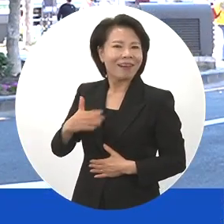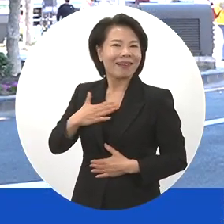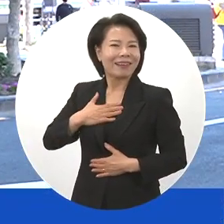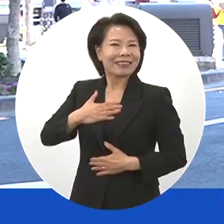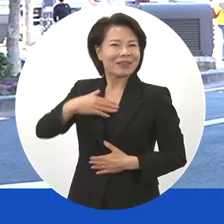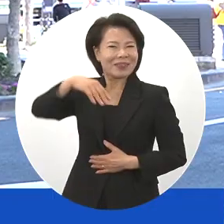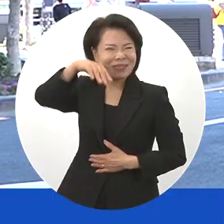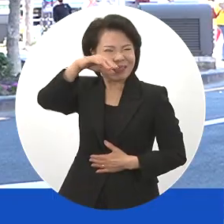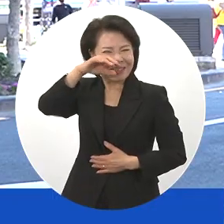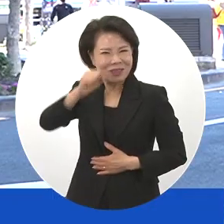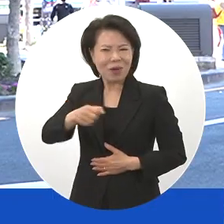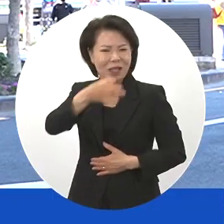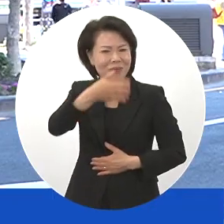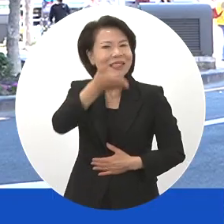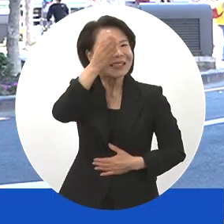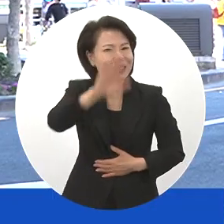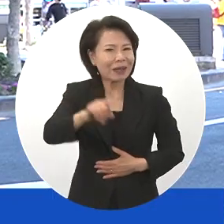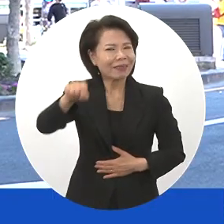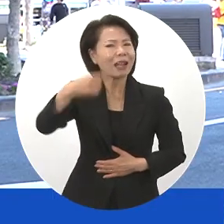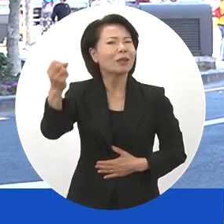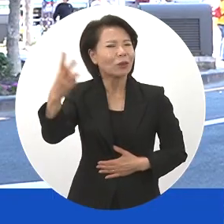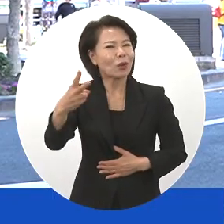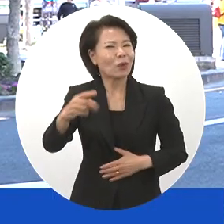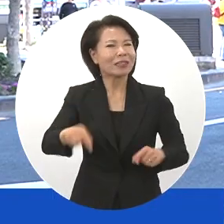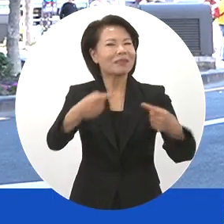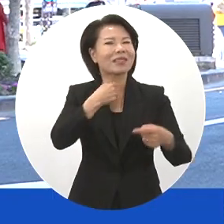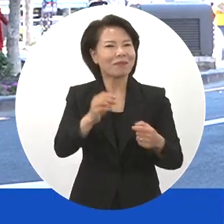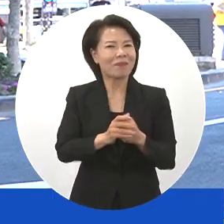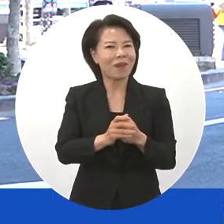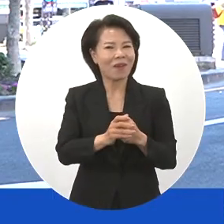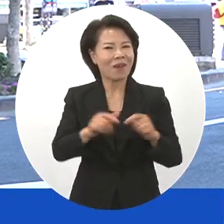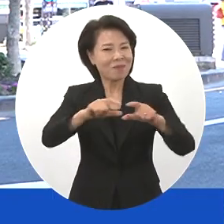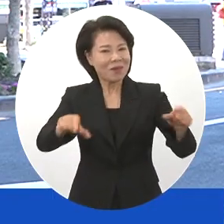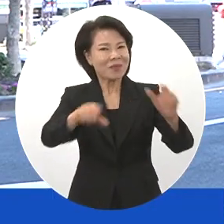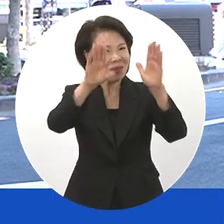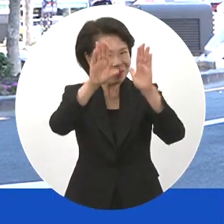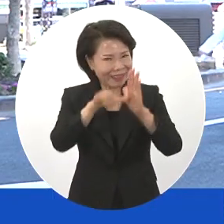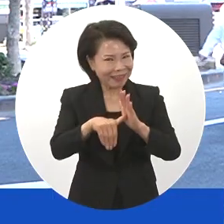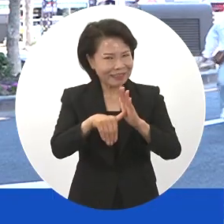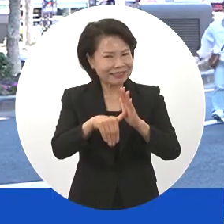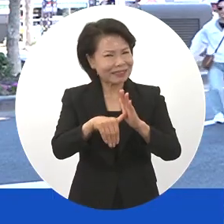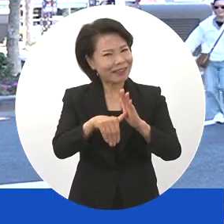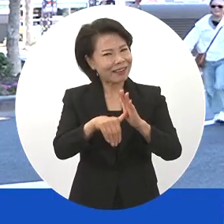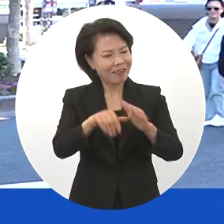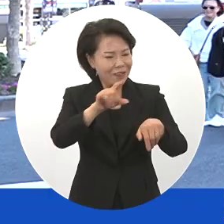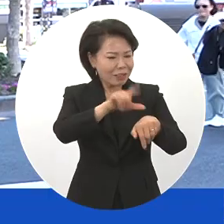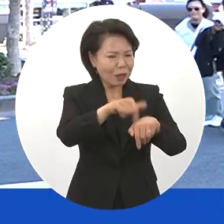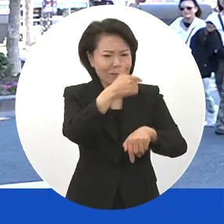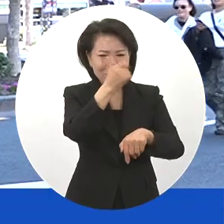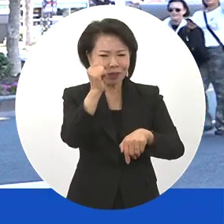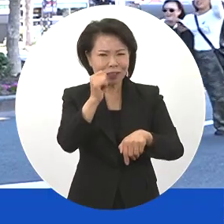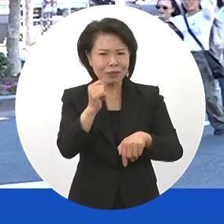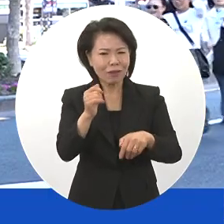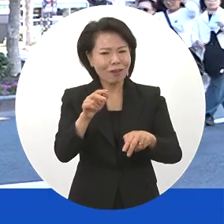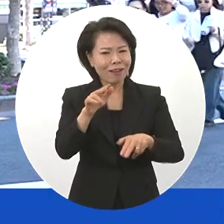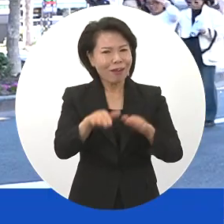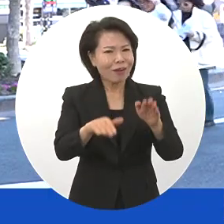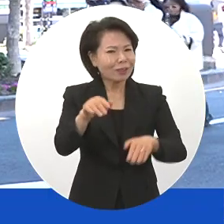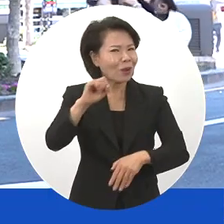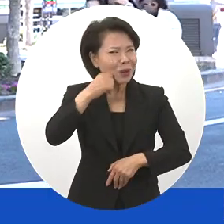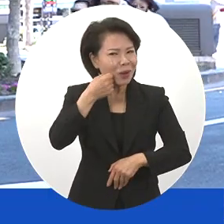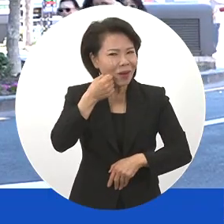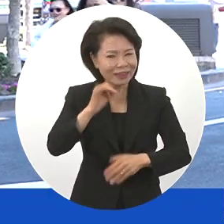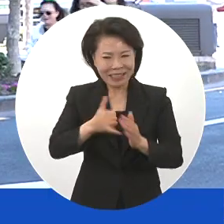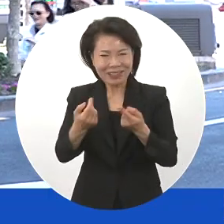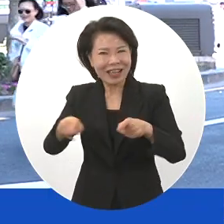걸으니까 기분이 좋았고 힘들긴 하지만 다음에도 또 걷고 싶어요. 이렇게 평상시에는 약간 시간이 부족해서 많이 못